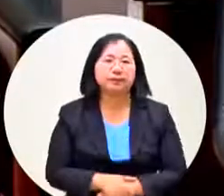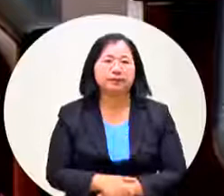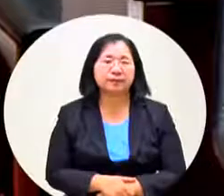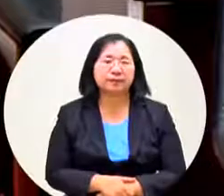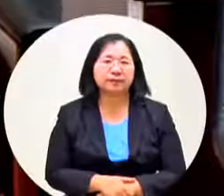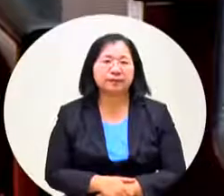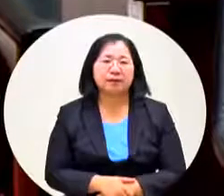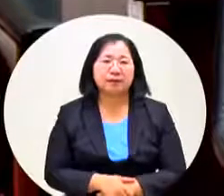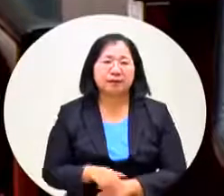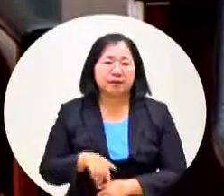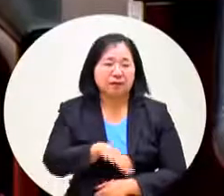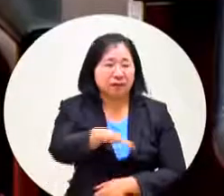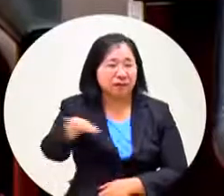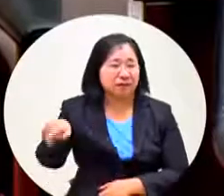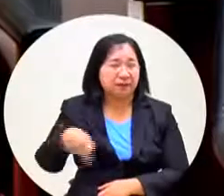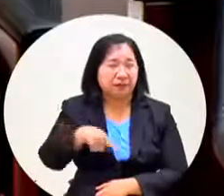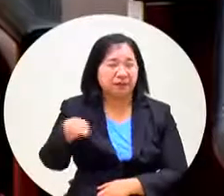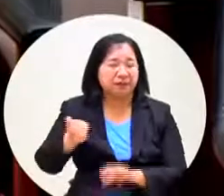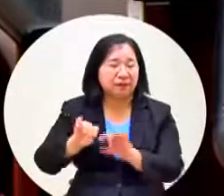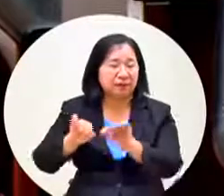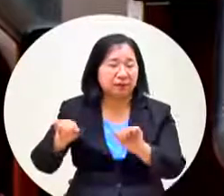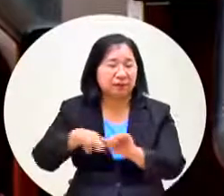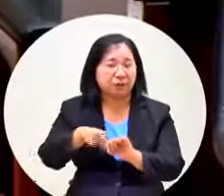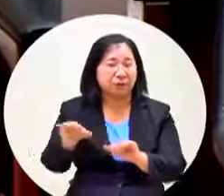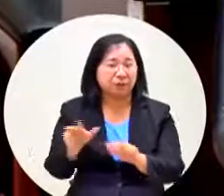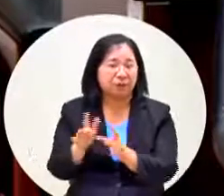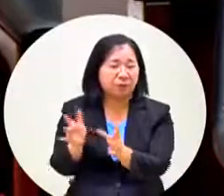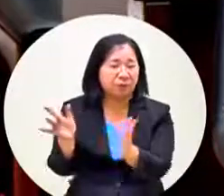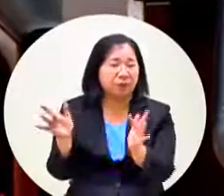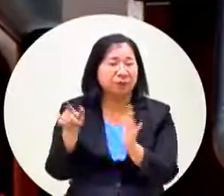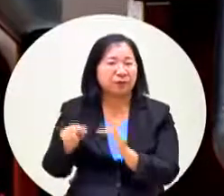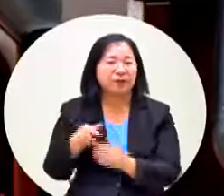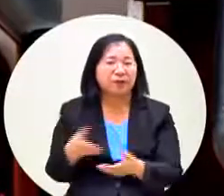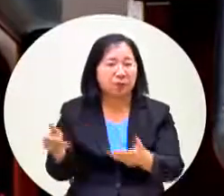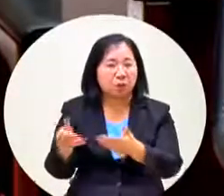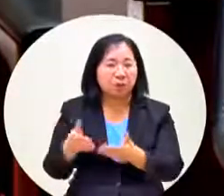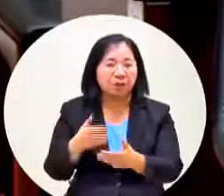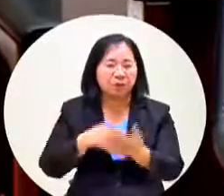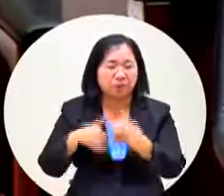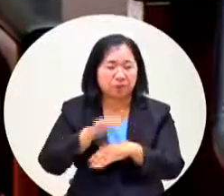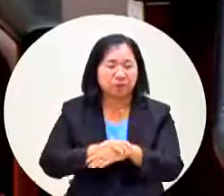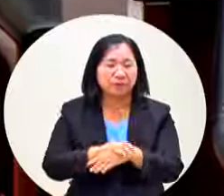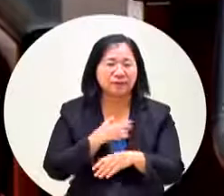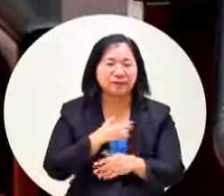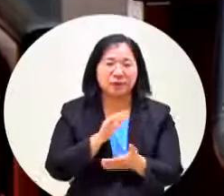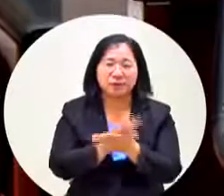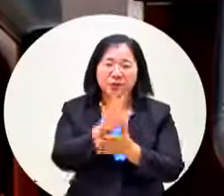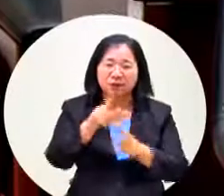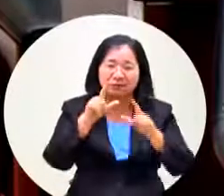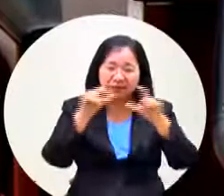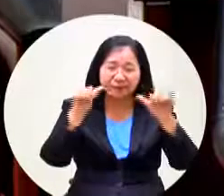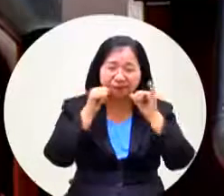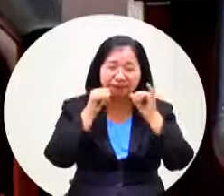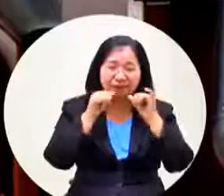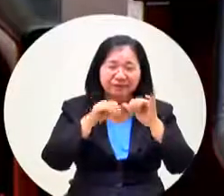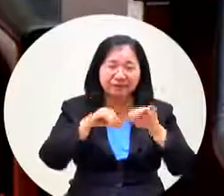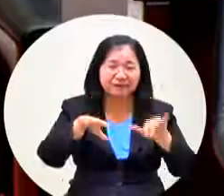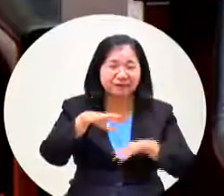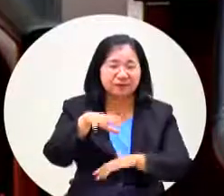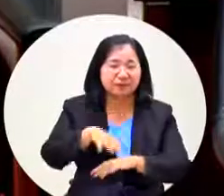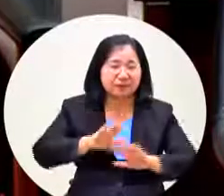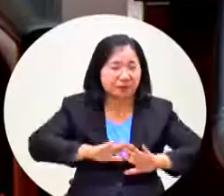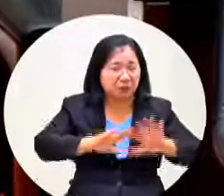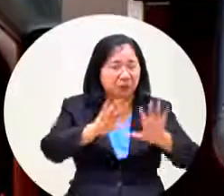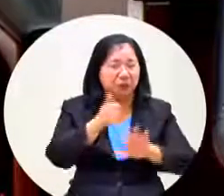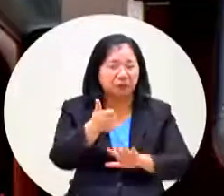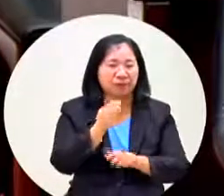个工业区的话，吼、哦，这应该附近的这个百姓民众袂抗议，而且会当讲从